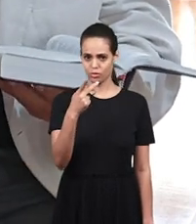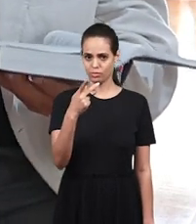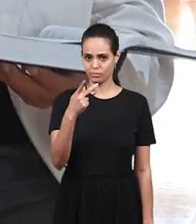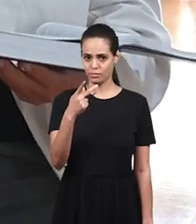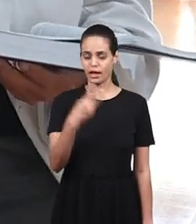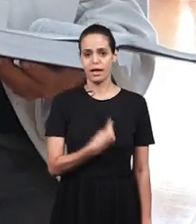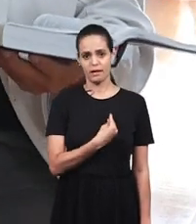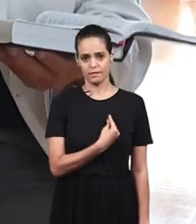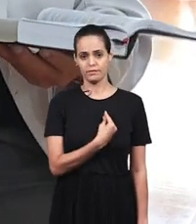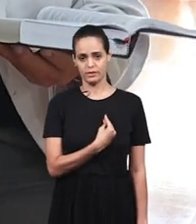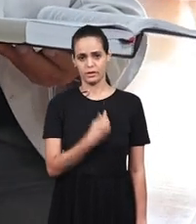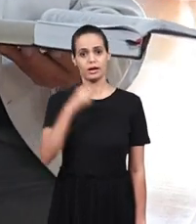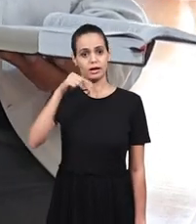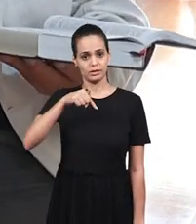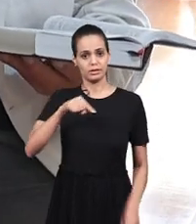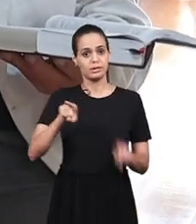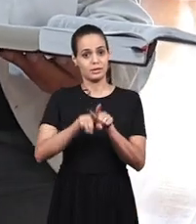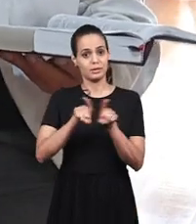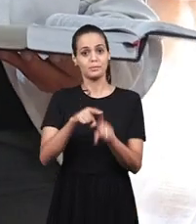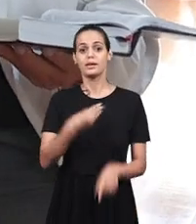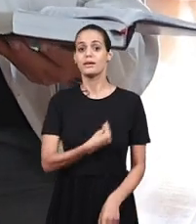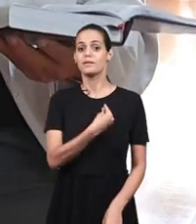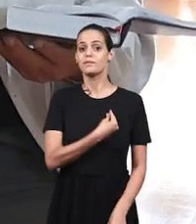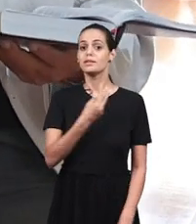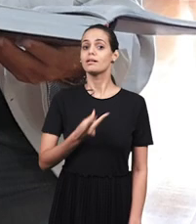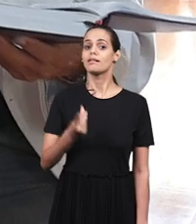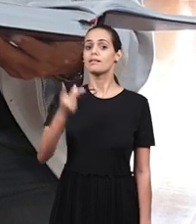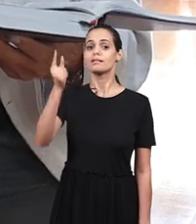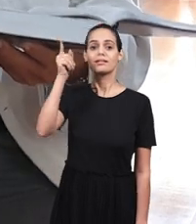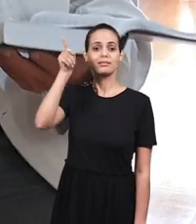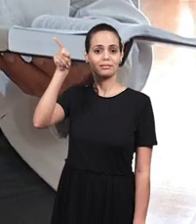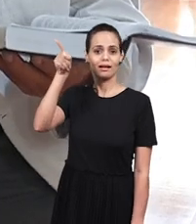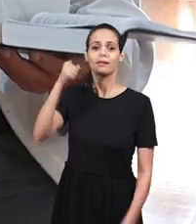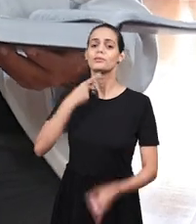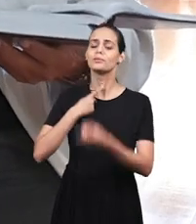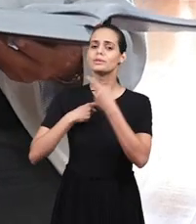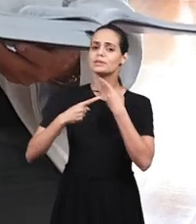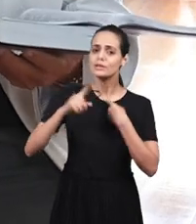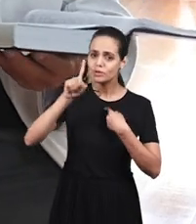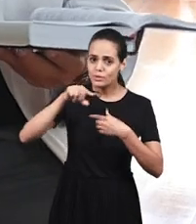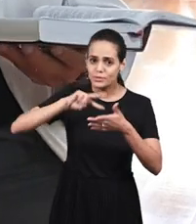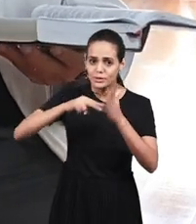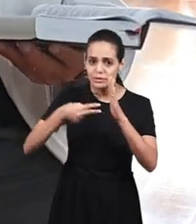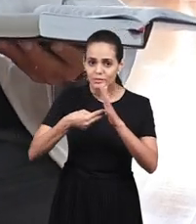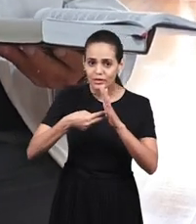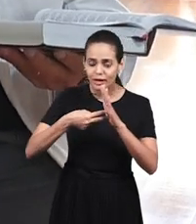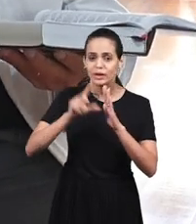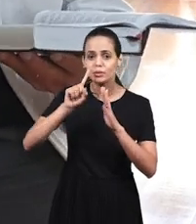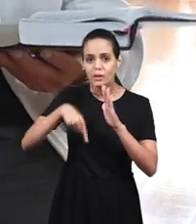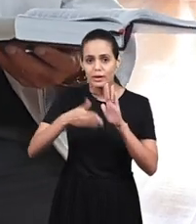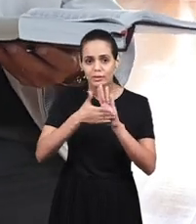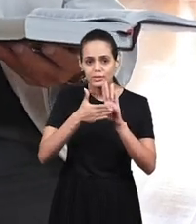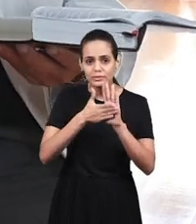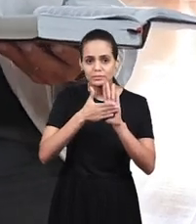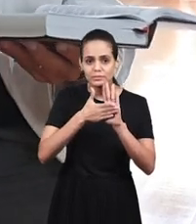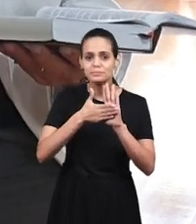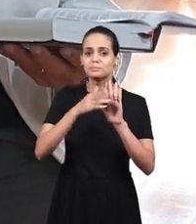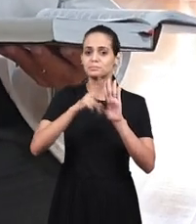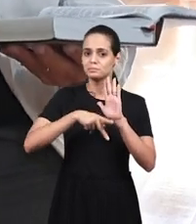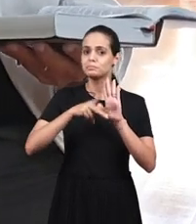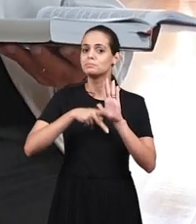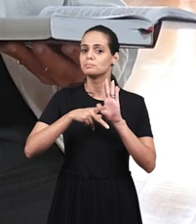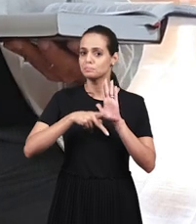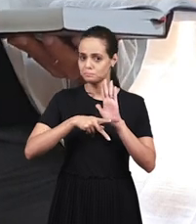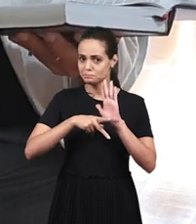Чтобы вы имели эту жизнь и следующую жизнь. Это желание Божие, это проект, это